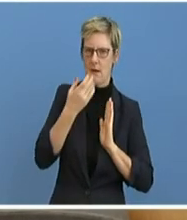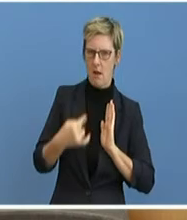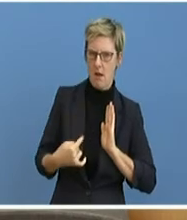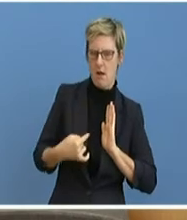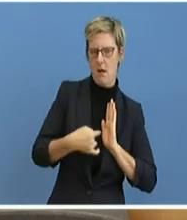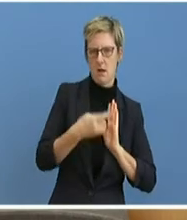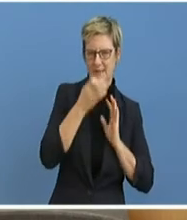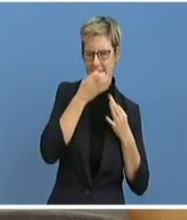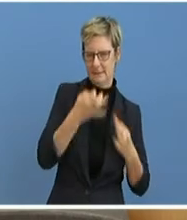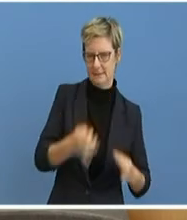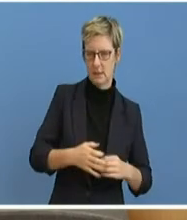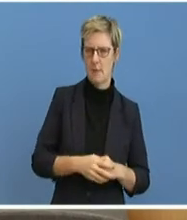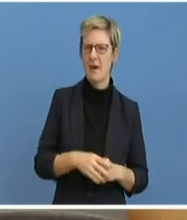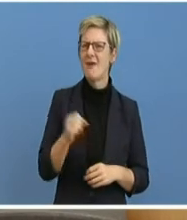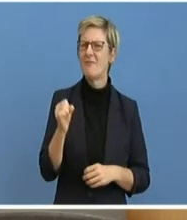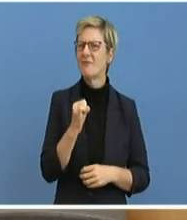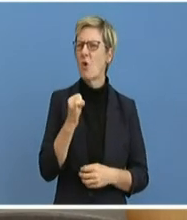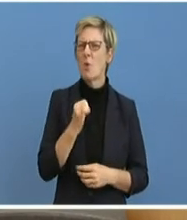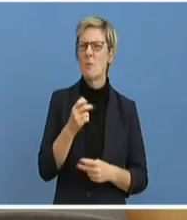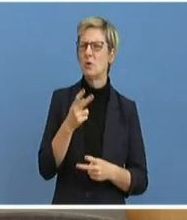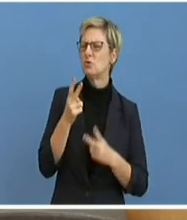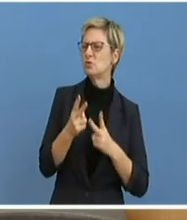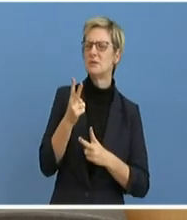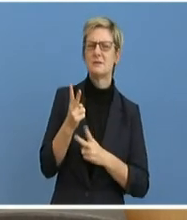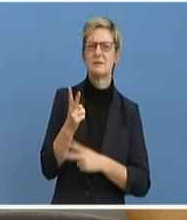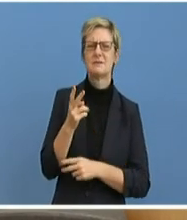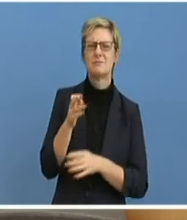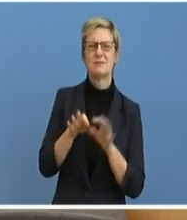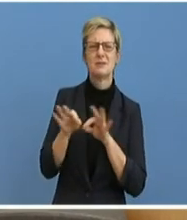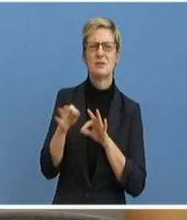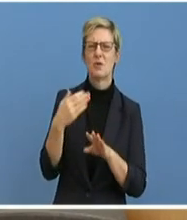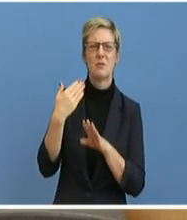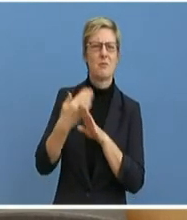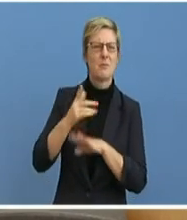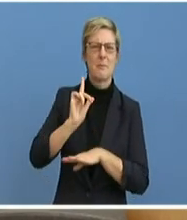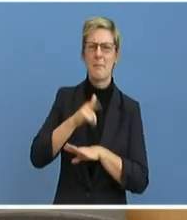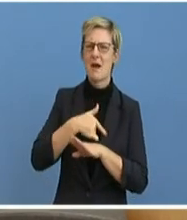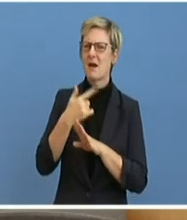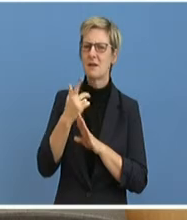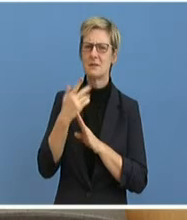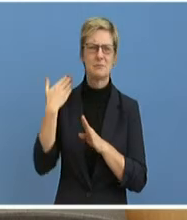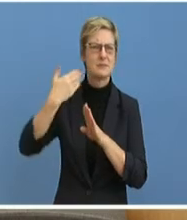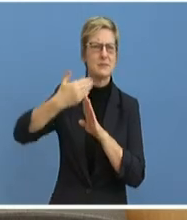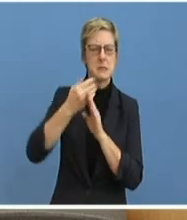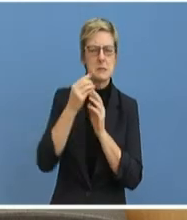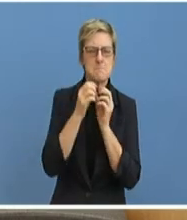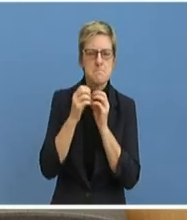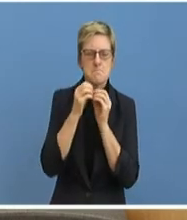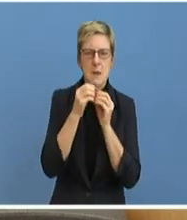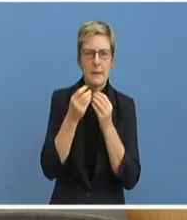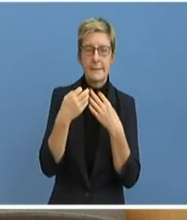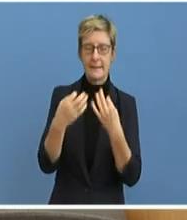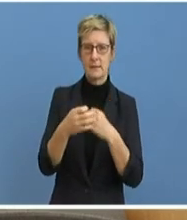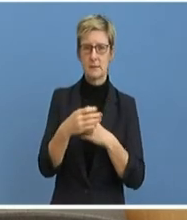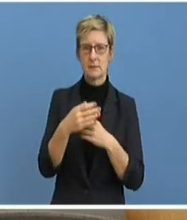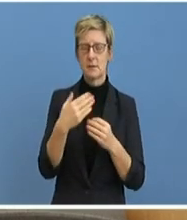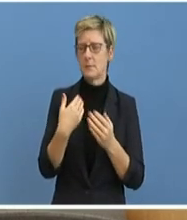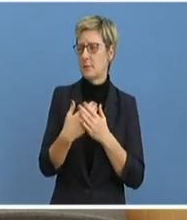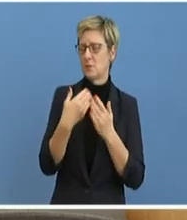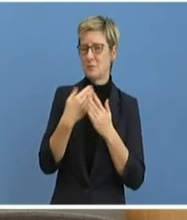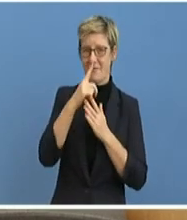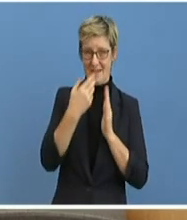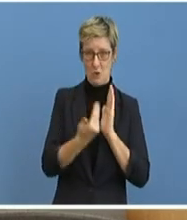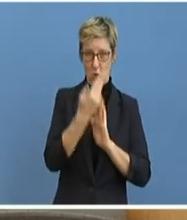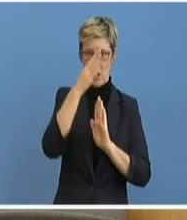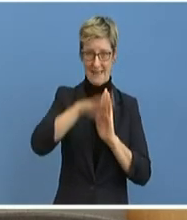man das seit März nicht in Angriff genommen? Und Sie würden ja mindestens beide eine Formulierungshilfe beisteuern, wenn es zu einem neuen